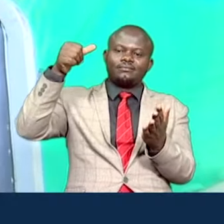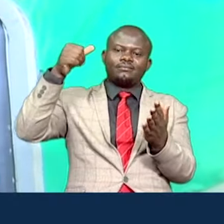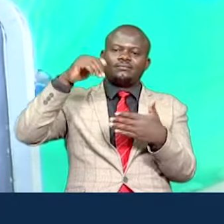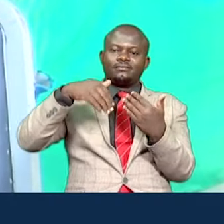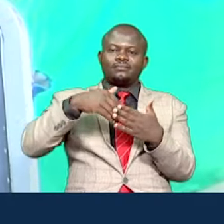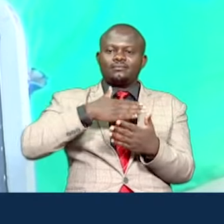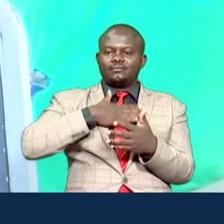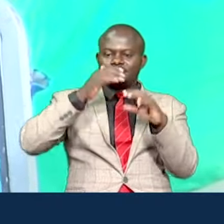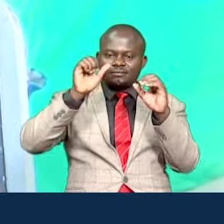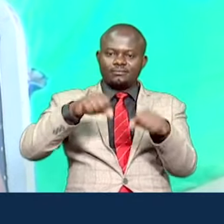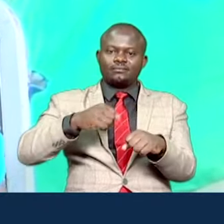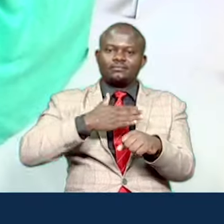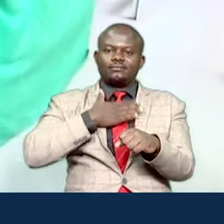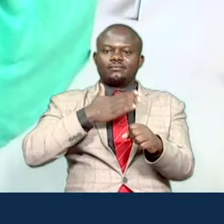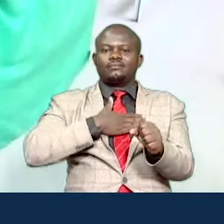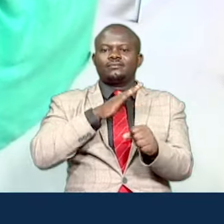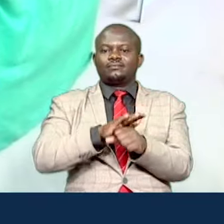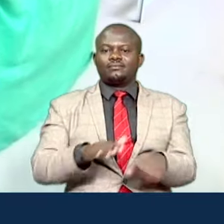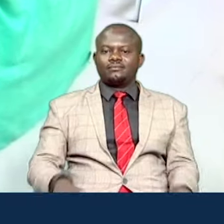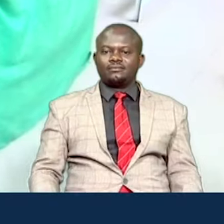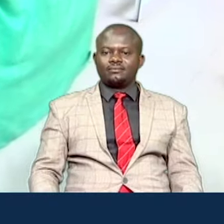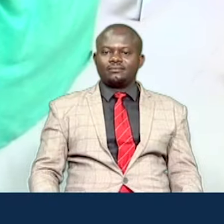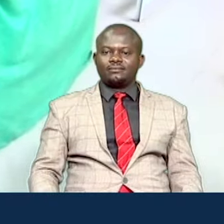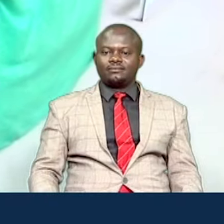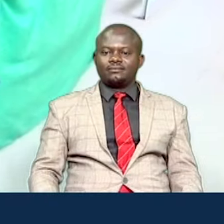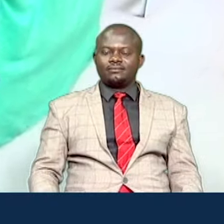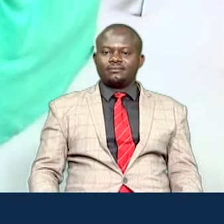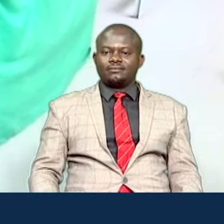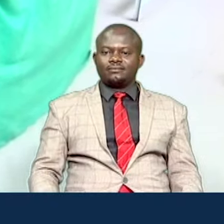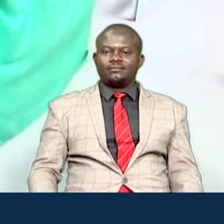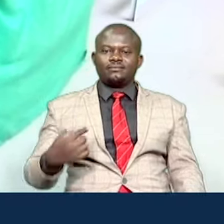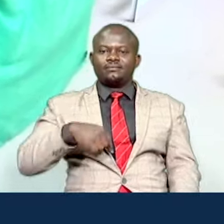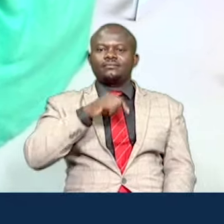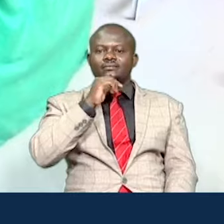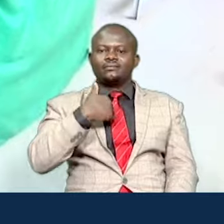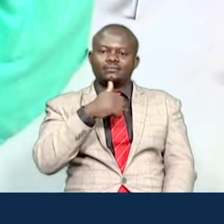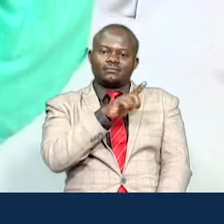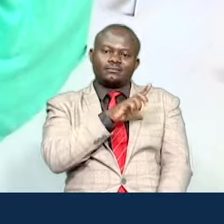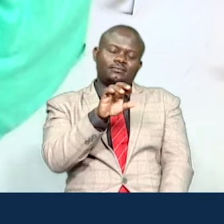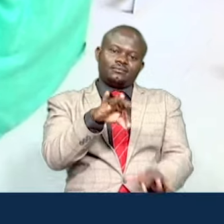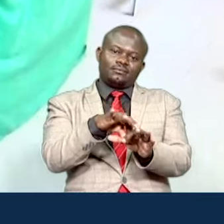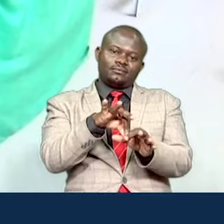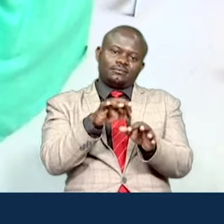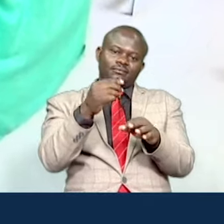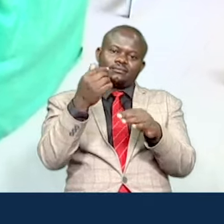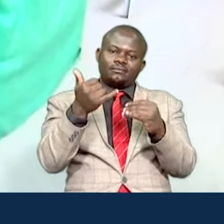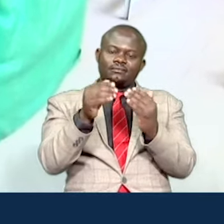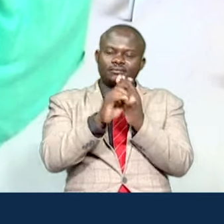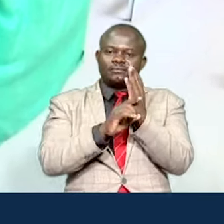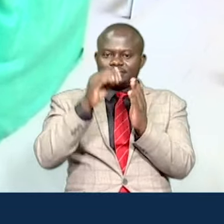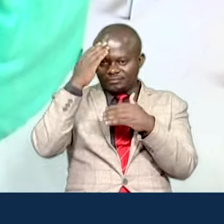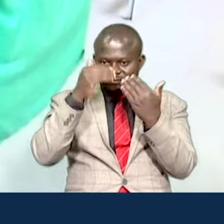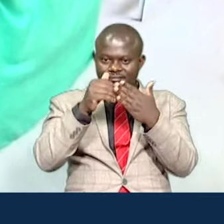rero bigakunda numva nishimye numvaga ntafite amahirwe yo gutora uno kuri ino tariki